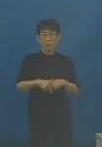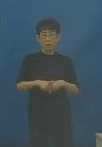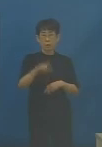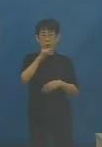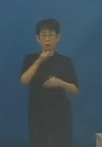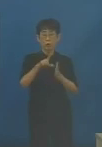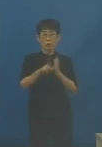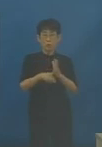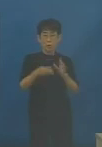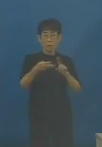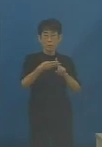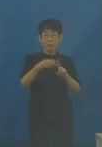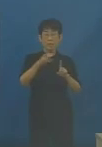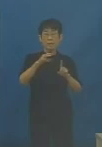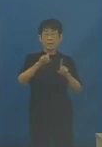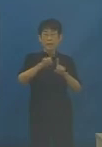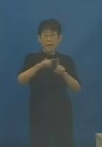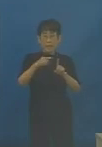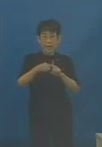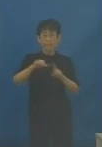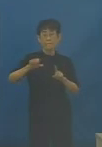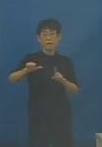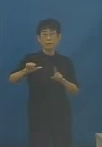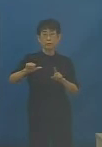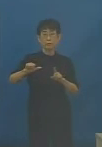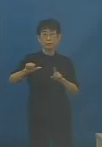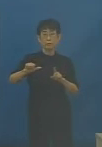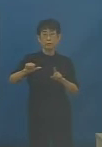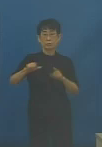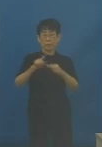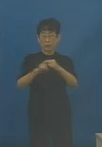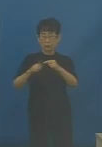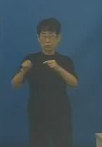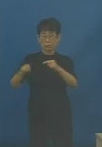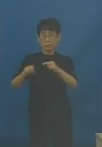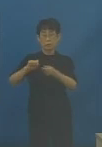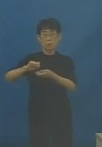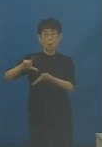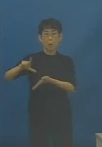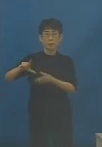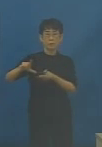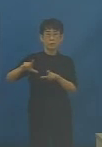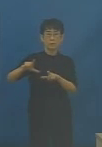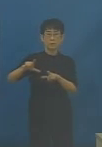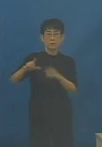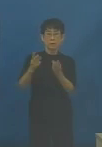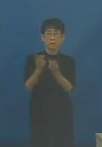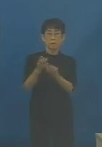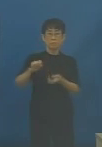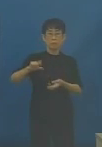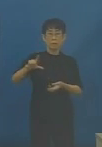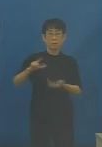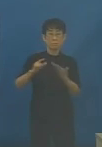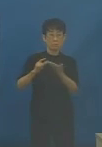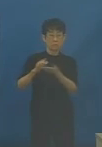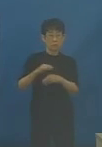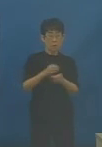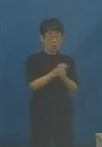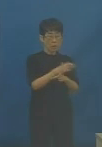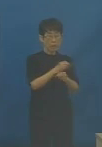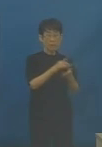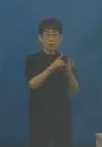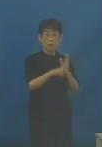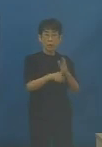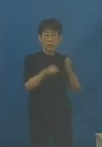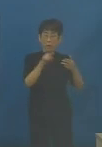。ですから BA.5 の独占状態が続いているということですね。で岡山のケースもあ